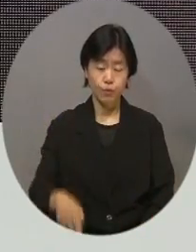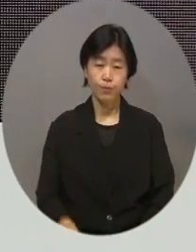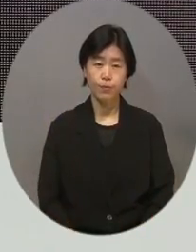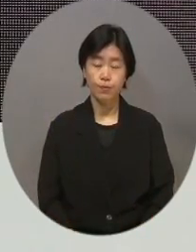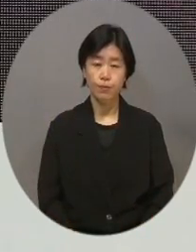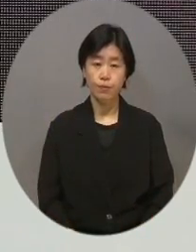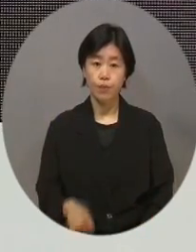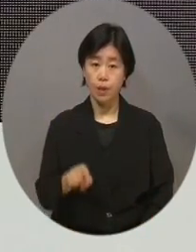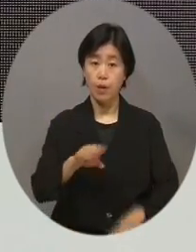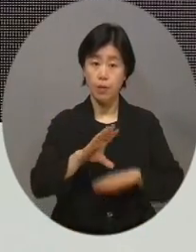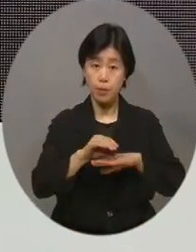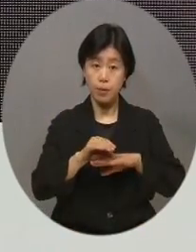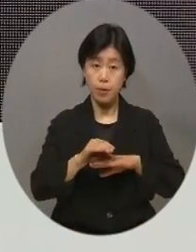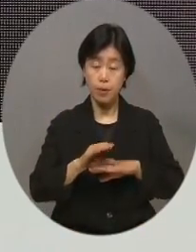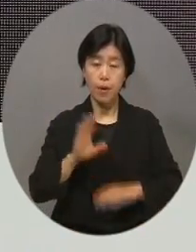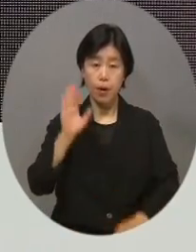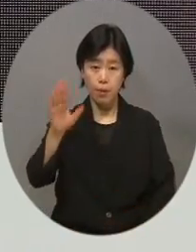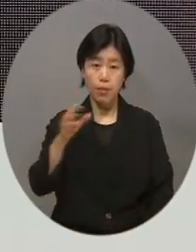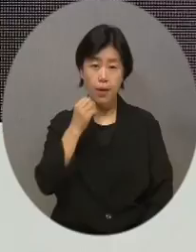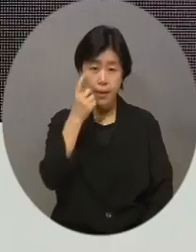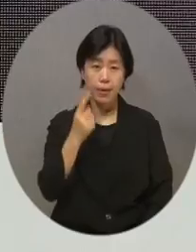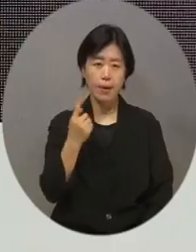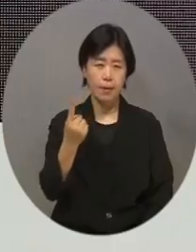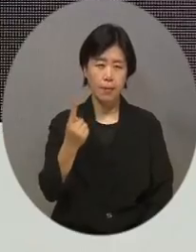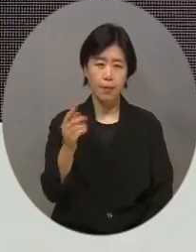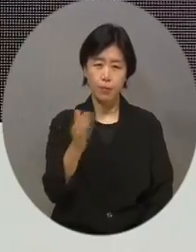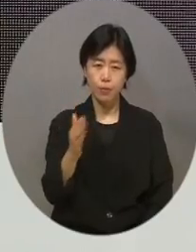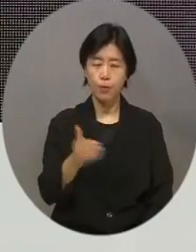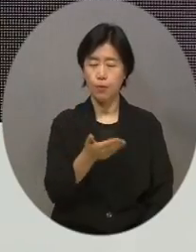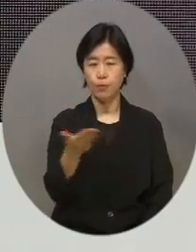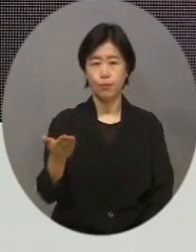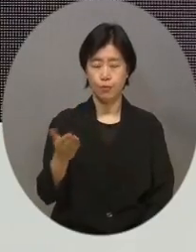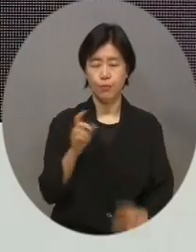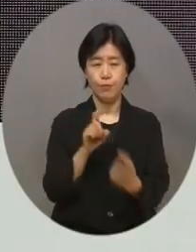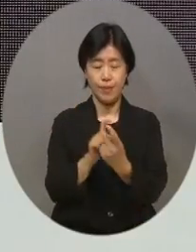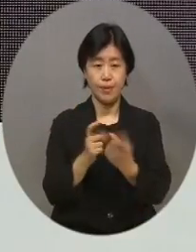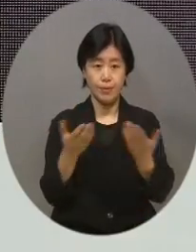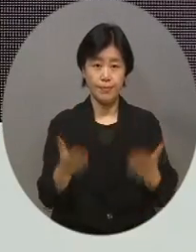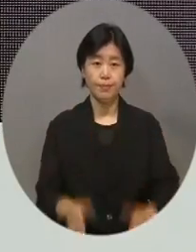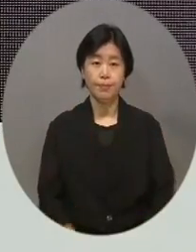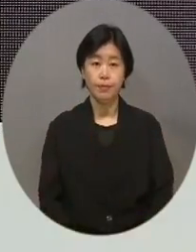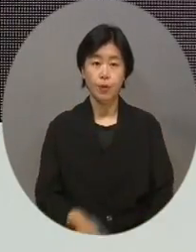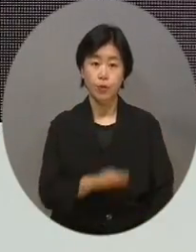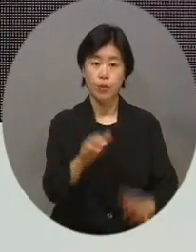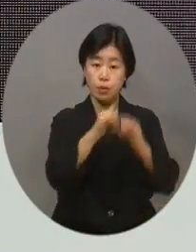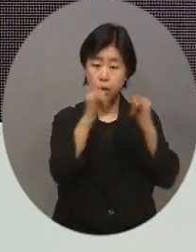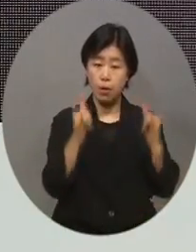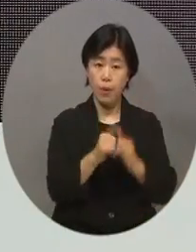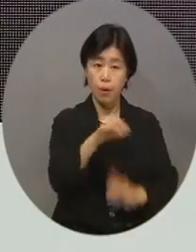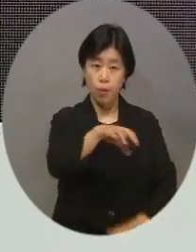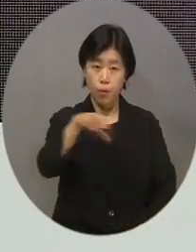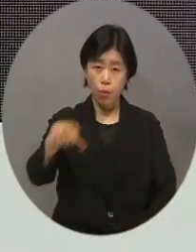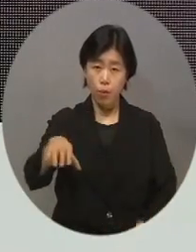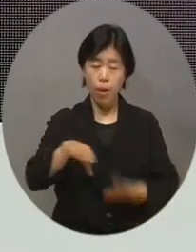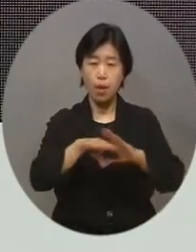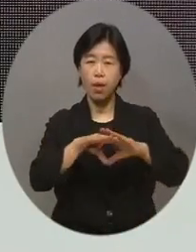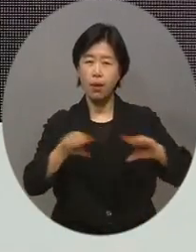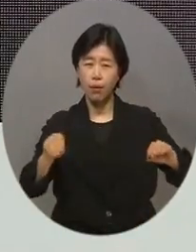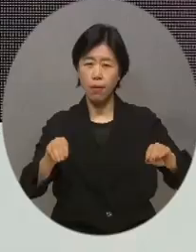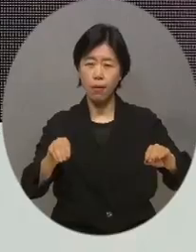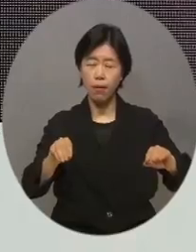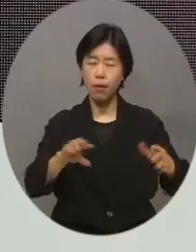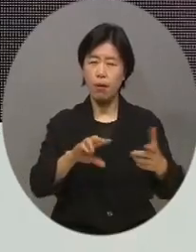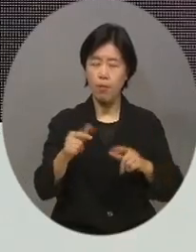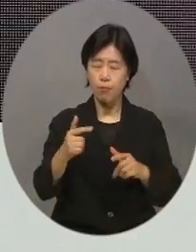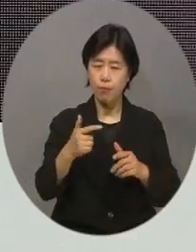신문고는 앞으로 한 달에 한 번 여러분을 찾아뵙게 될 텐데요. 우리 사회 곳곳에 해결해야 하는 답답한